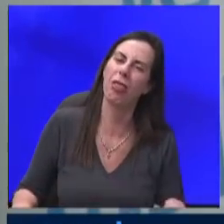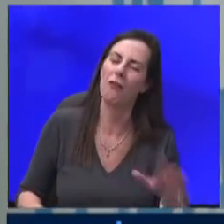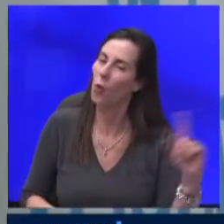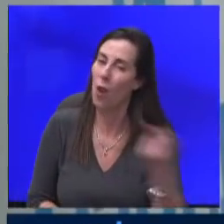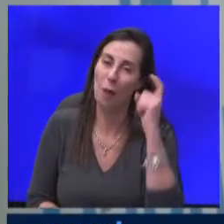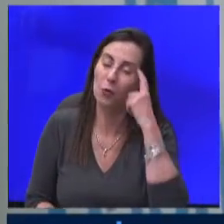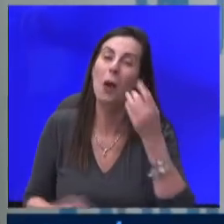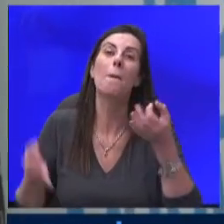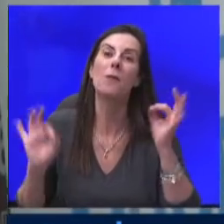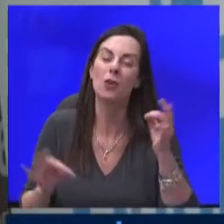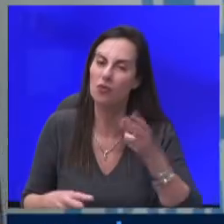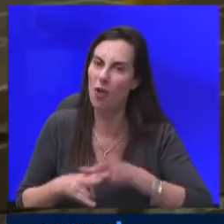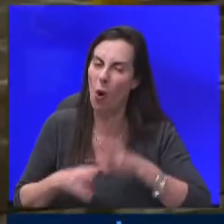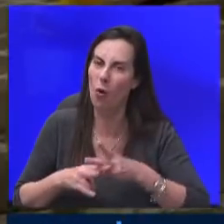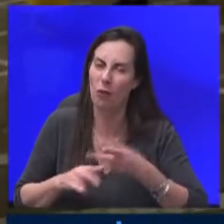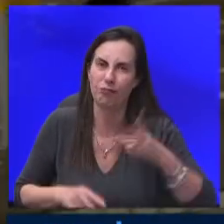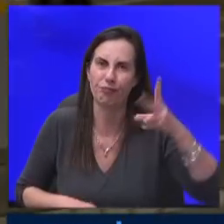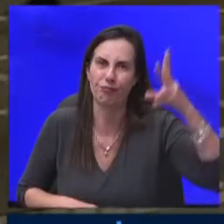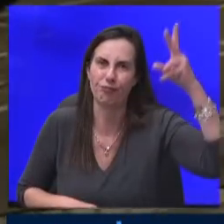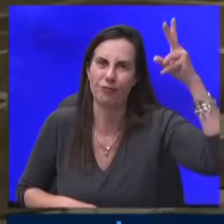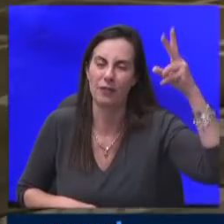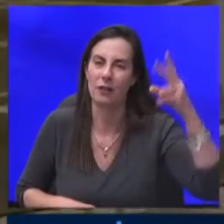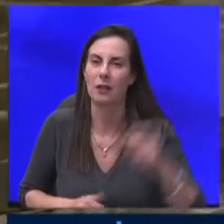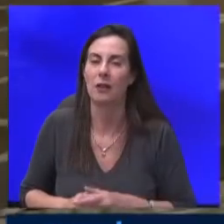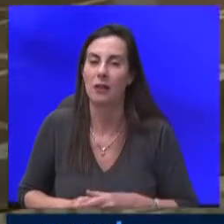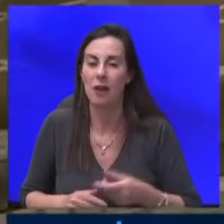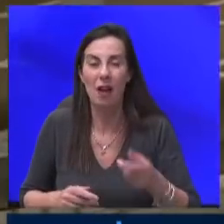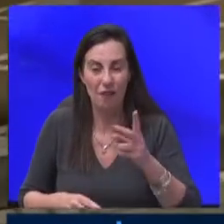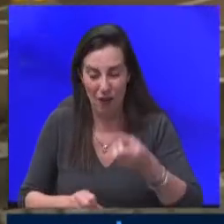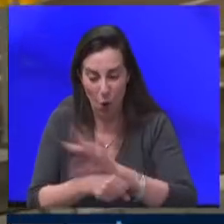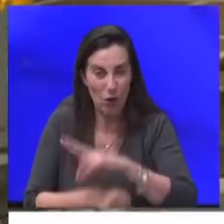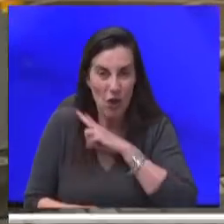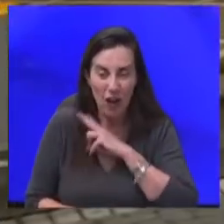במיוחד שהתחלואה מטפסת. והמוטציה החדשה כבר כאן.